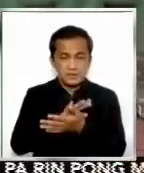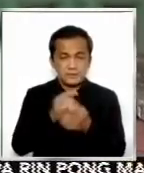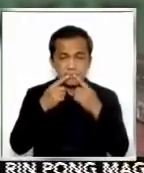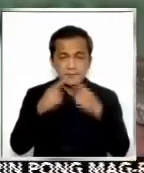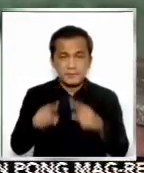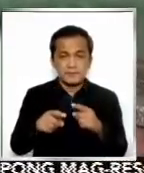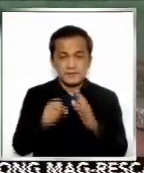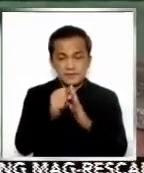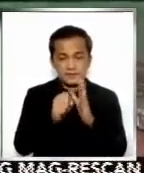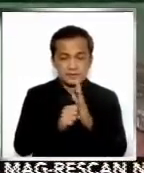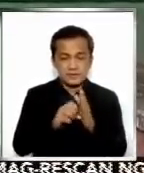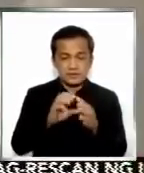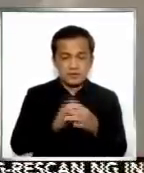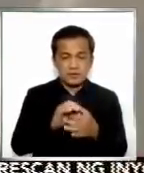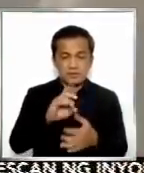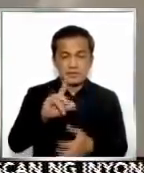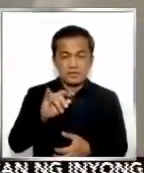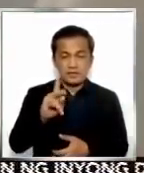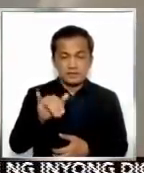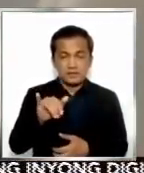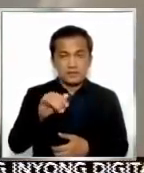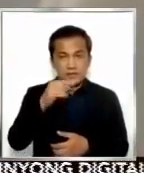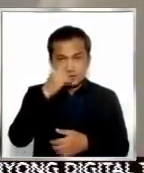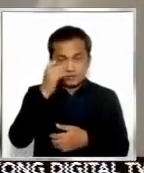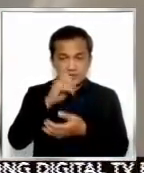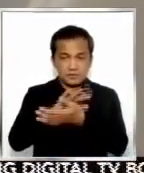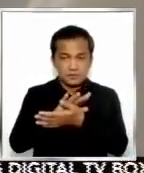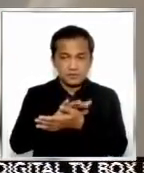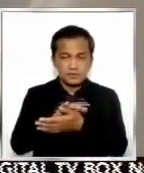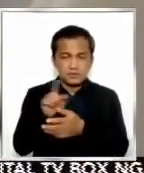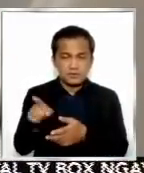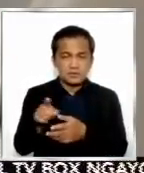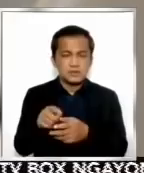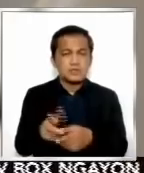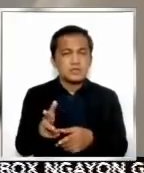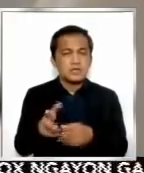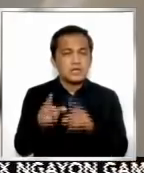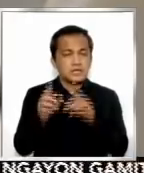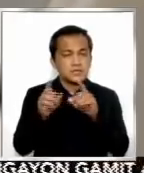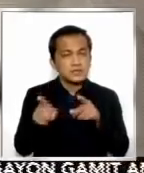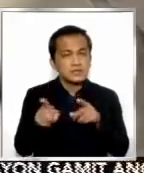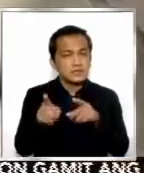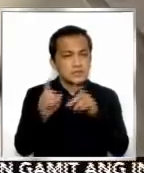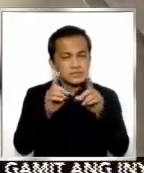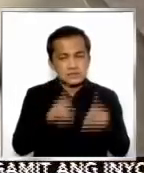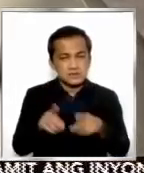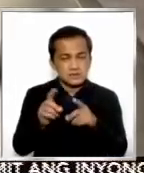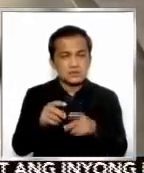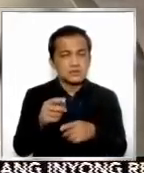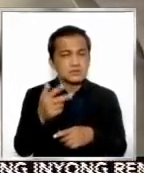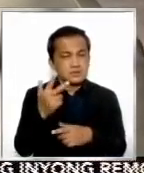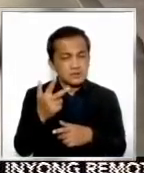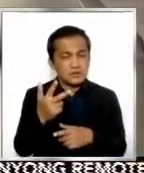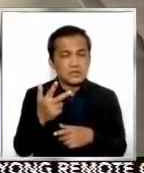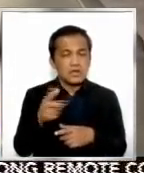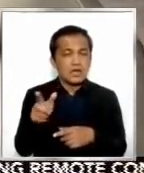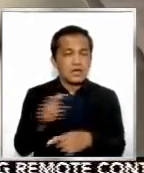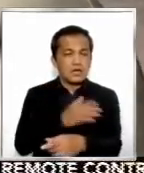calamity dahil sa COVID-19 pandemic, nakakatatlong dialysis sessions na ang kanyang anak. Maganda naman ang kuhan